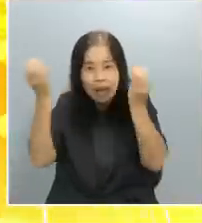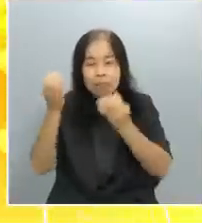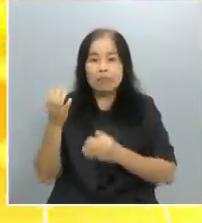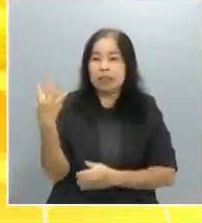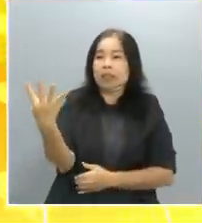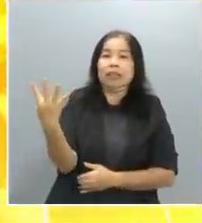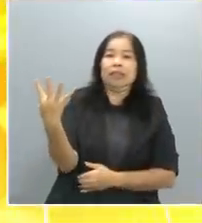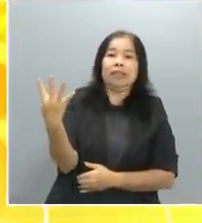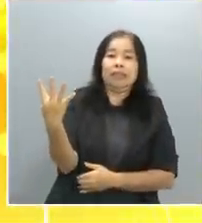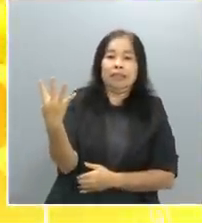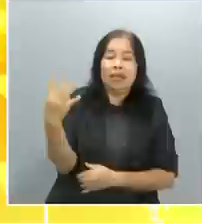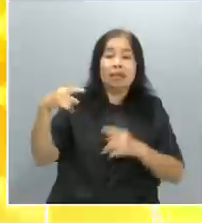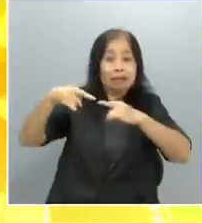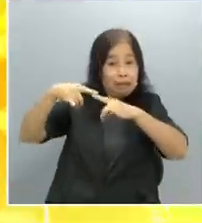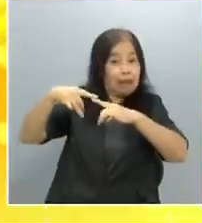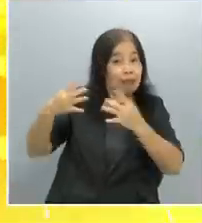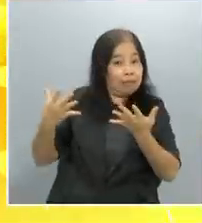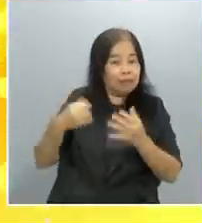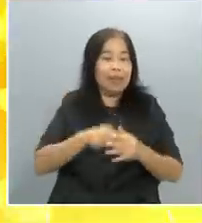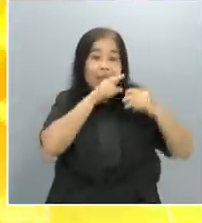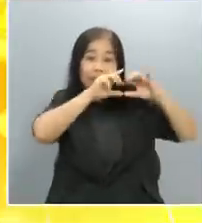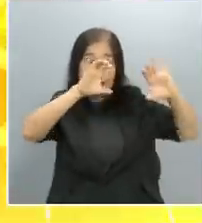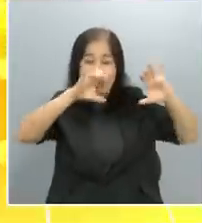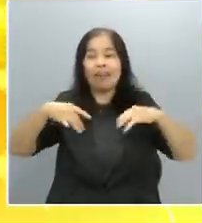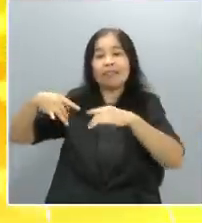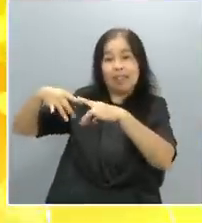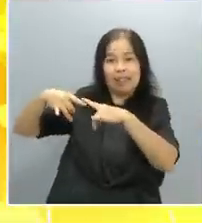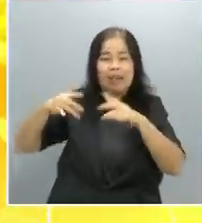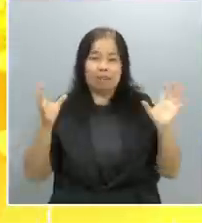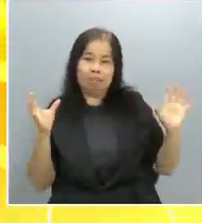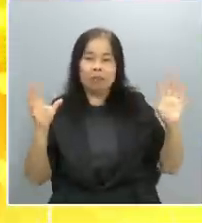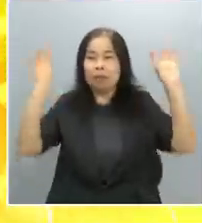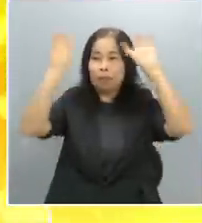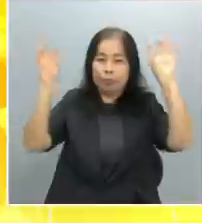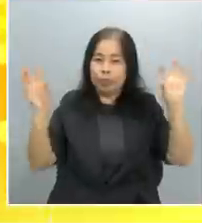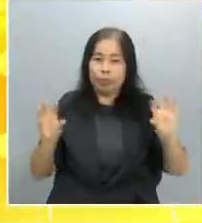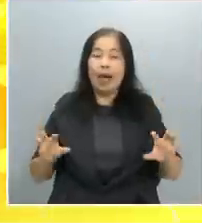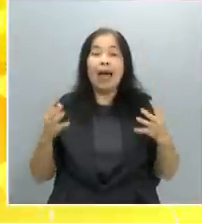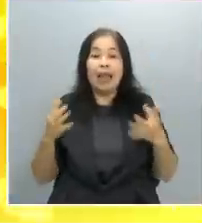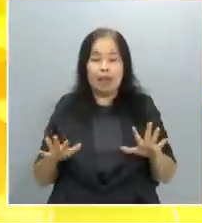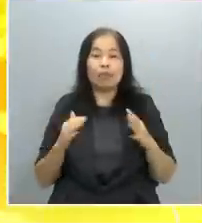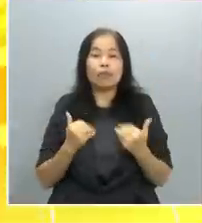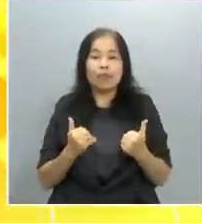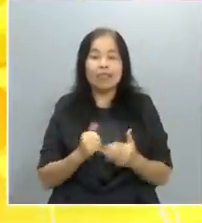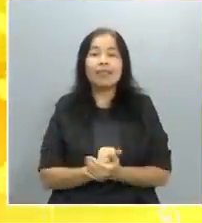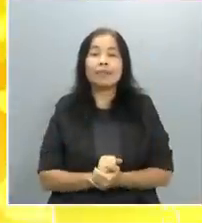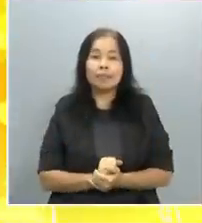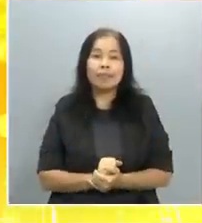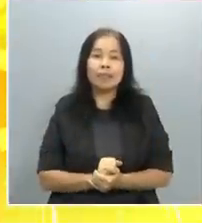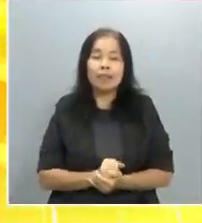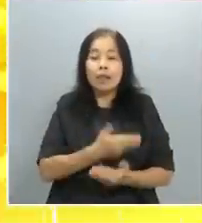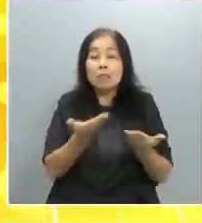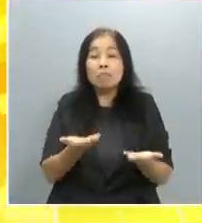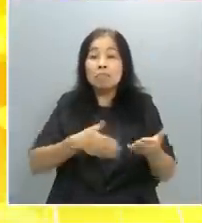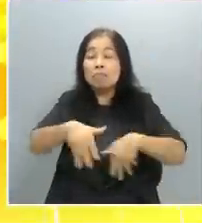รัฐบาลกับฝ่ายค้านเริ่มปรากฏโฉมหน้าออกมาให้เห็นณขณะนี้ท่านผู้ชมคิดเห็นกันยังไง